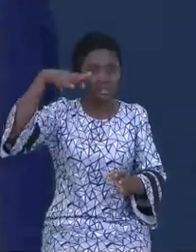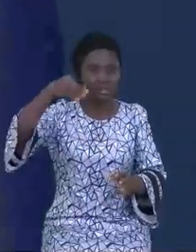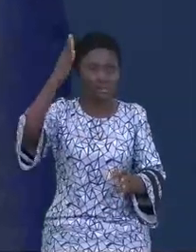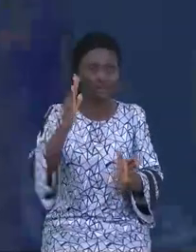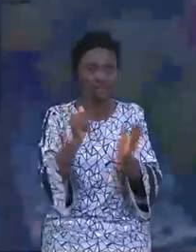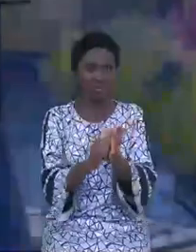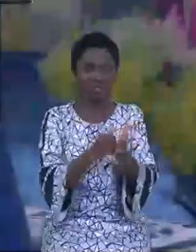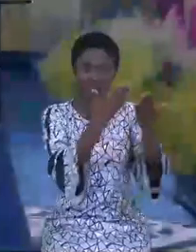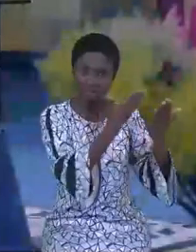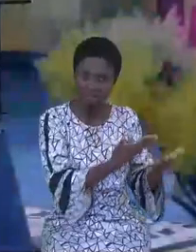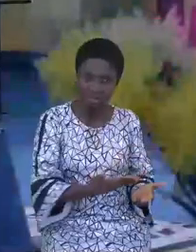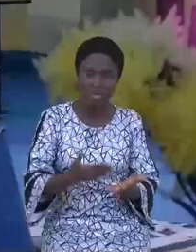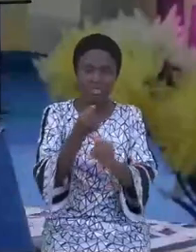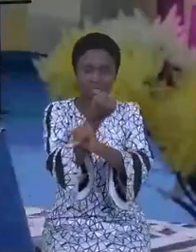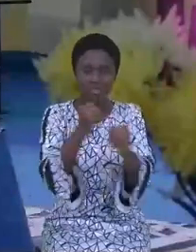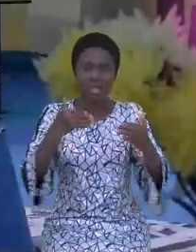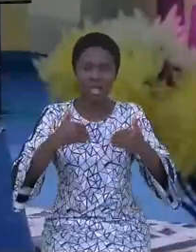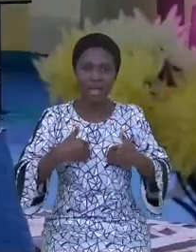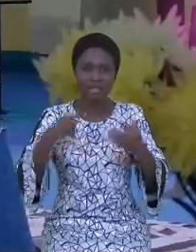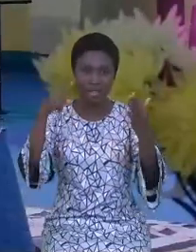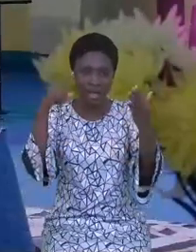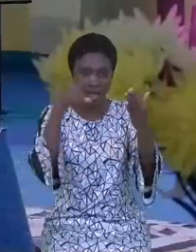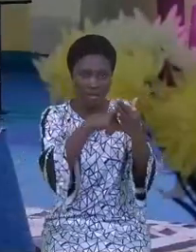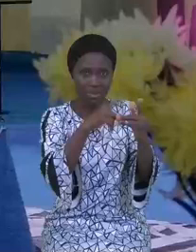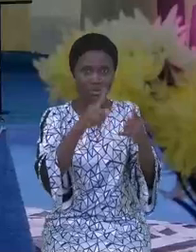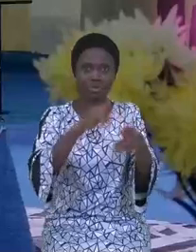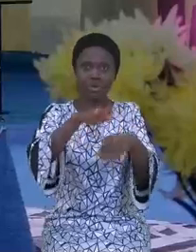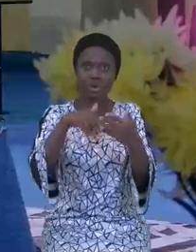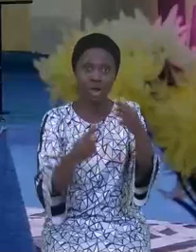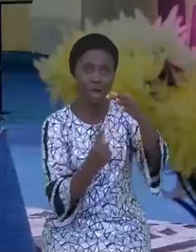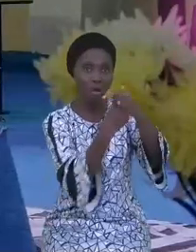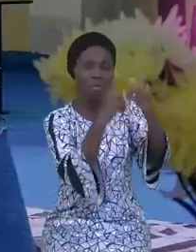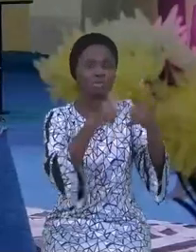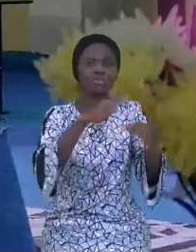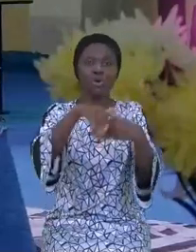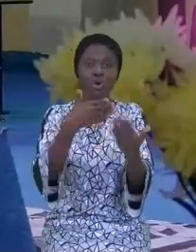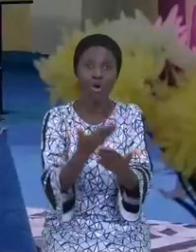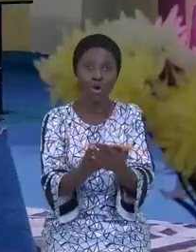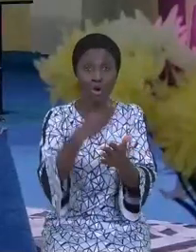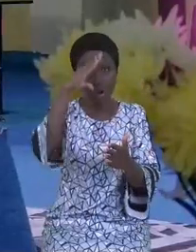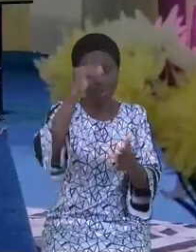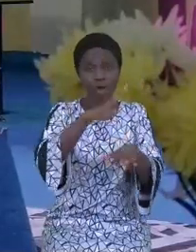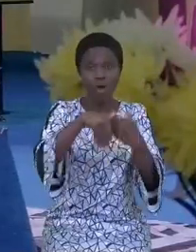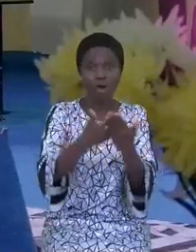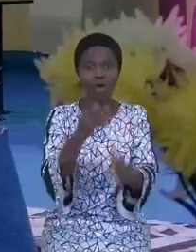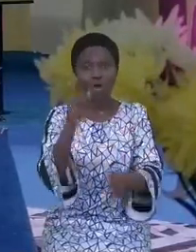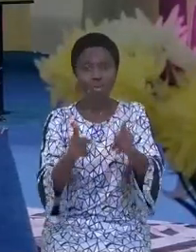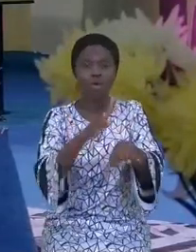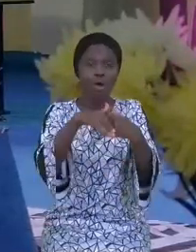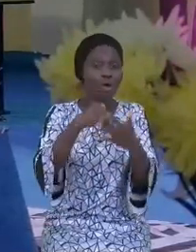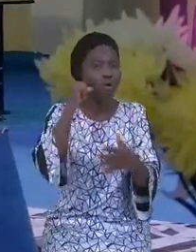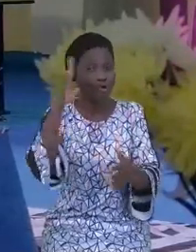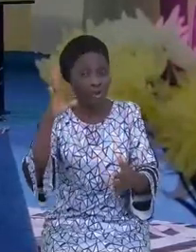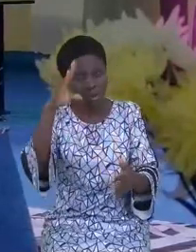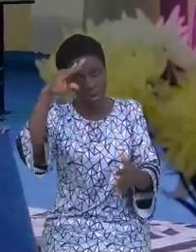qui apporte le salut, a été manifestée pour tous les hommes, tout le monde, toutes les femmes, tous les